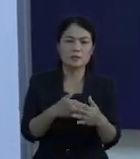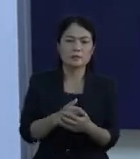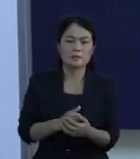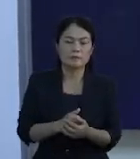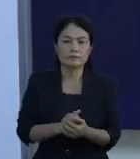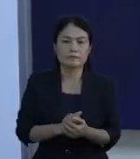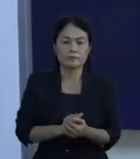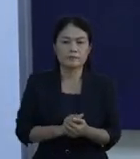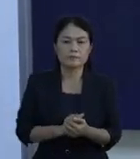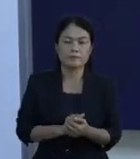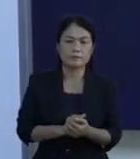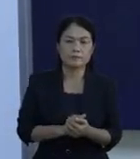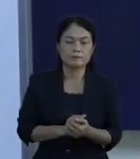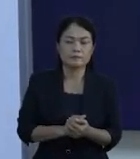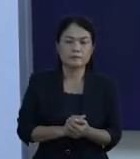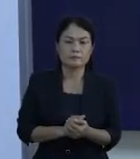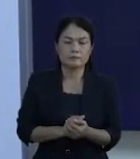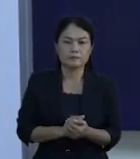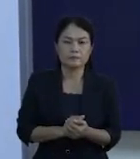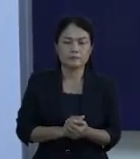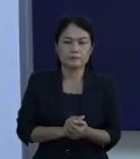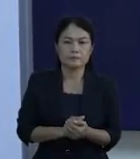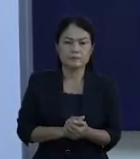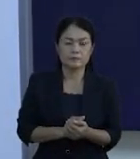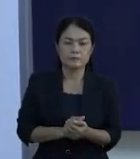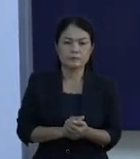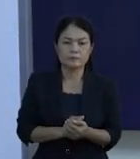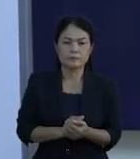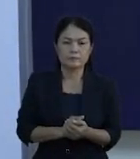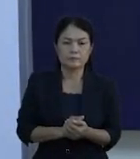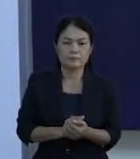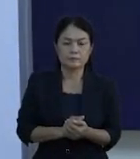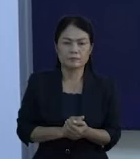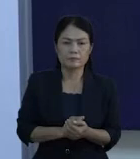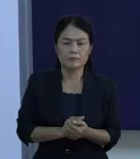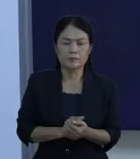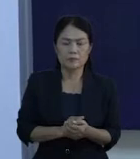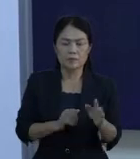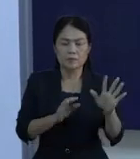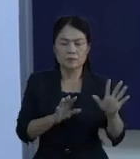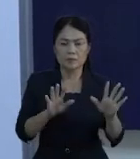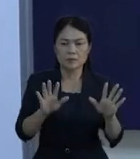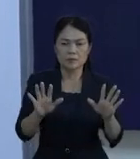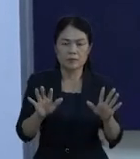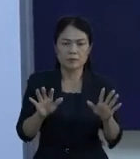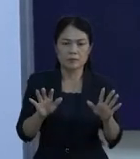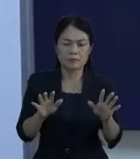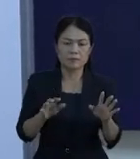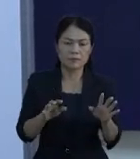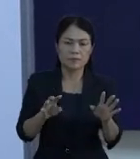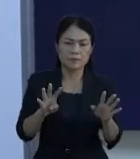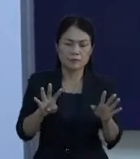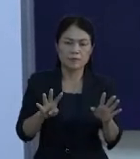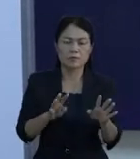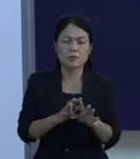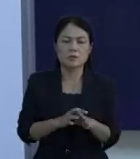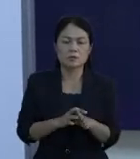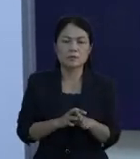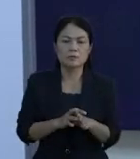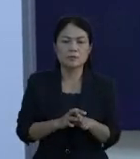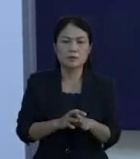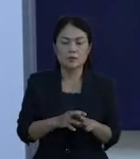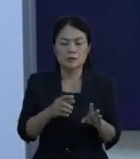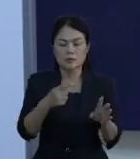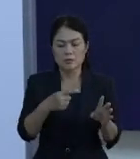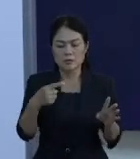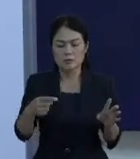và con mớ và lệ pra lệch pram lệch nia lệch pram khả năng lệch lệch buồn và lệch tung liên chẳng dương